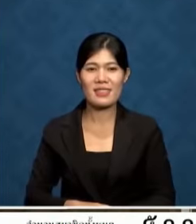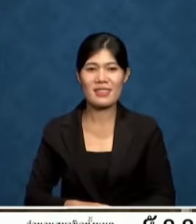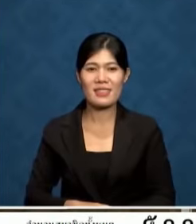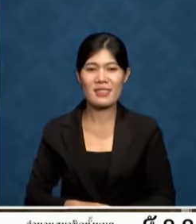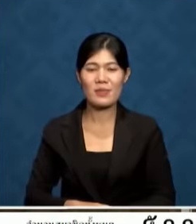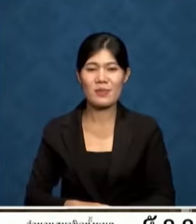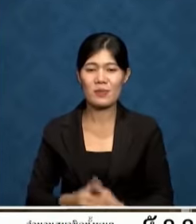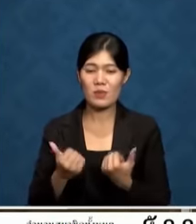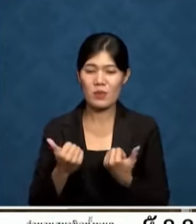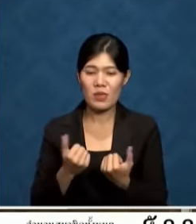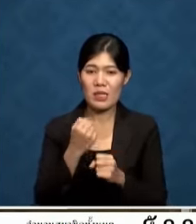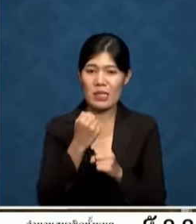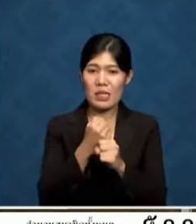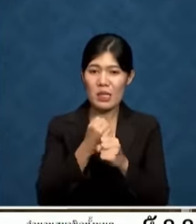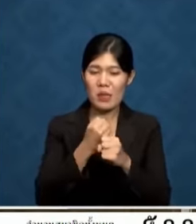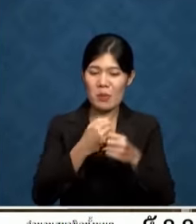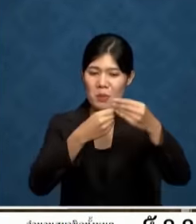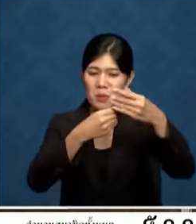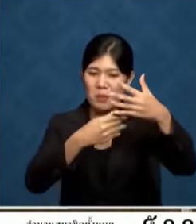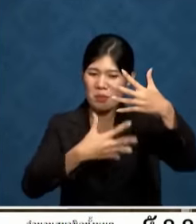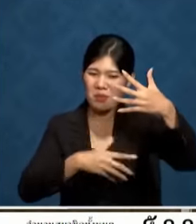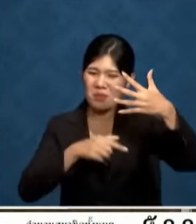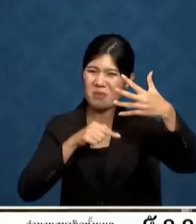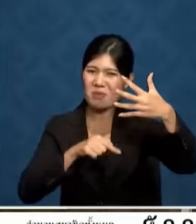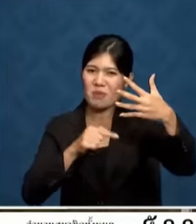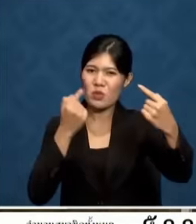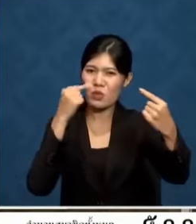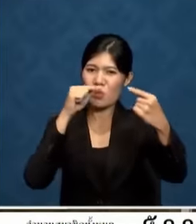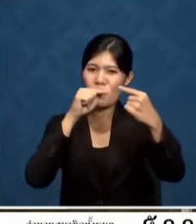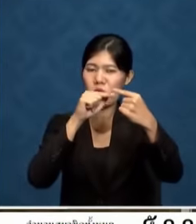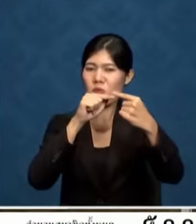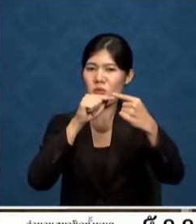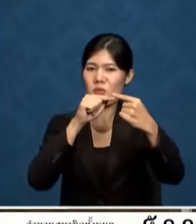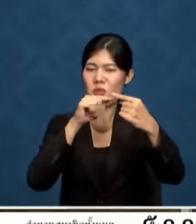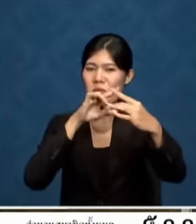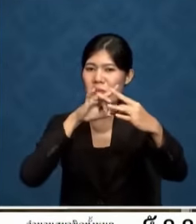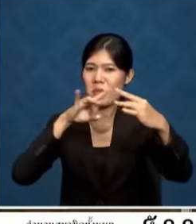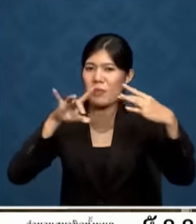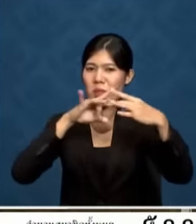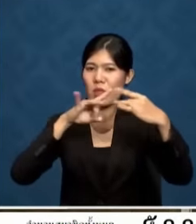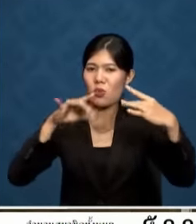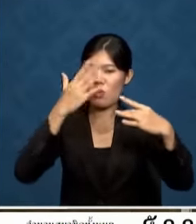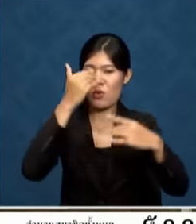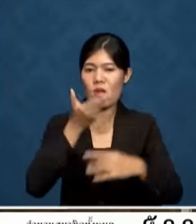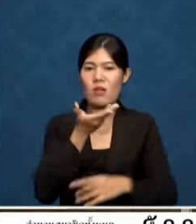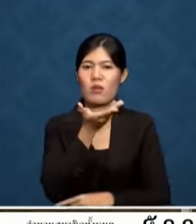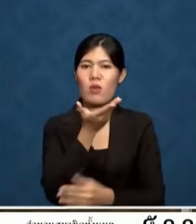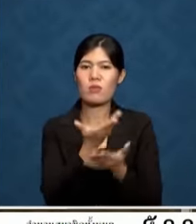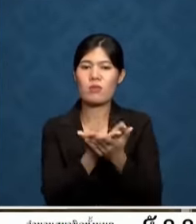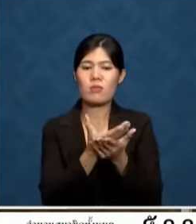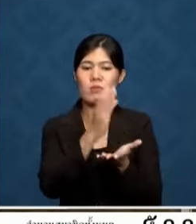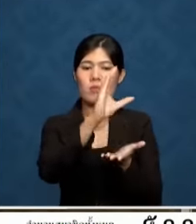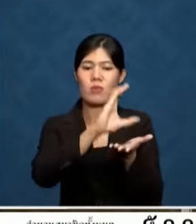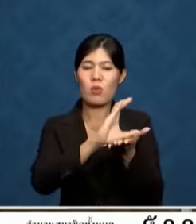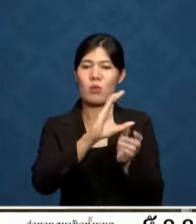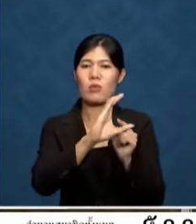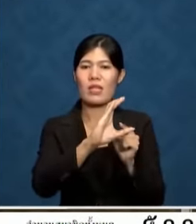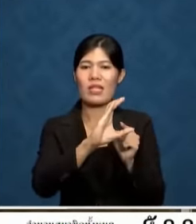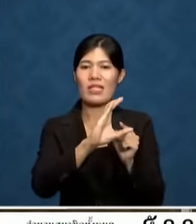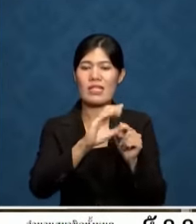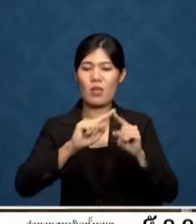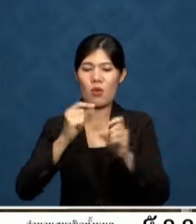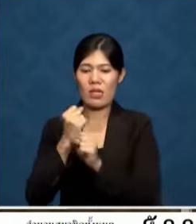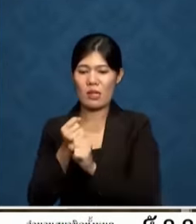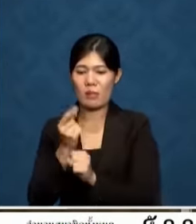ที่ปรากฏออกมามันสวนทางกับตัวเลขงบประมาณที่ขอไปทั้งการเมืองเศรษฐกิจ